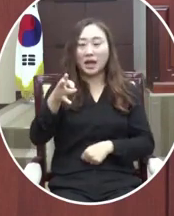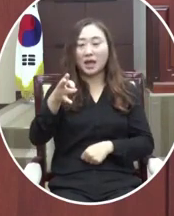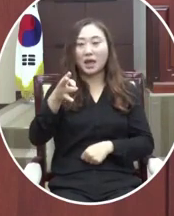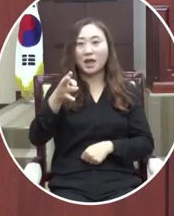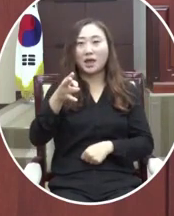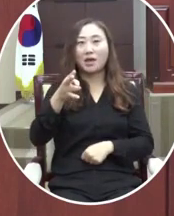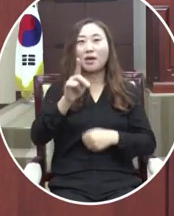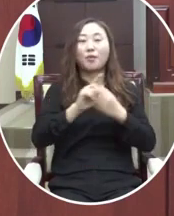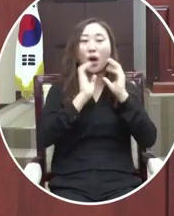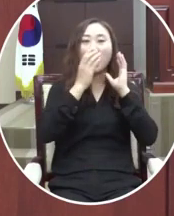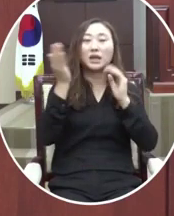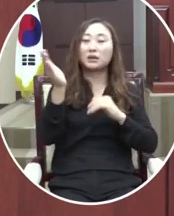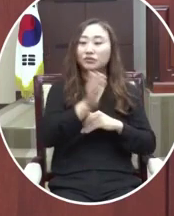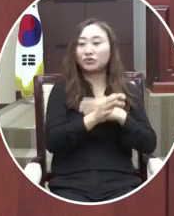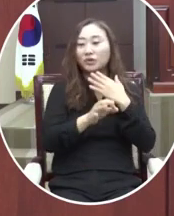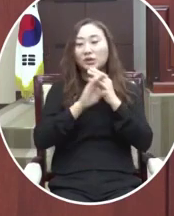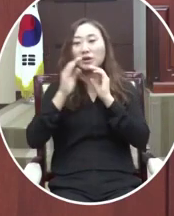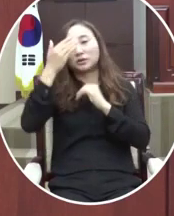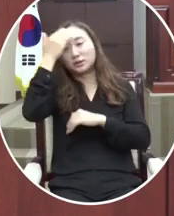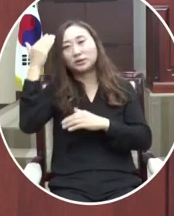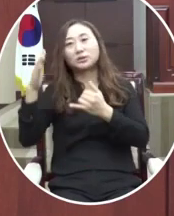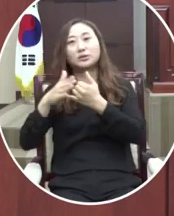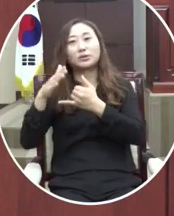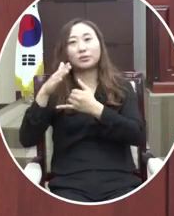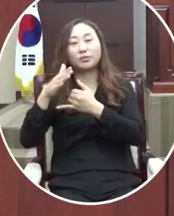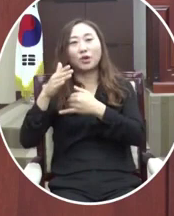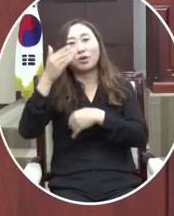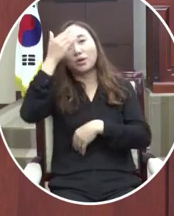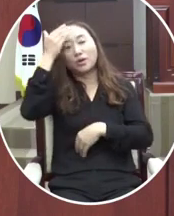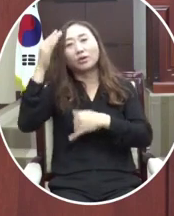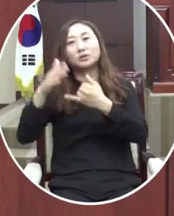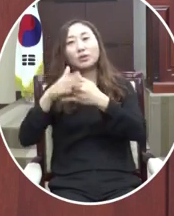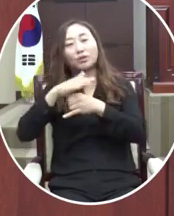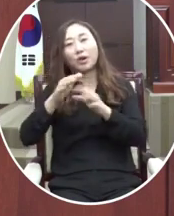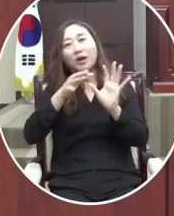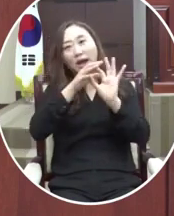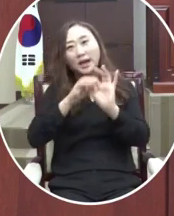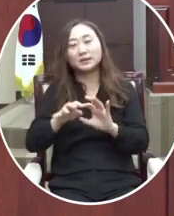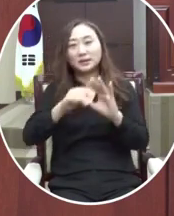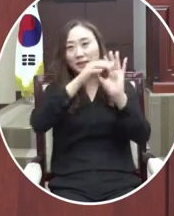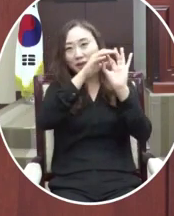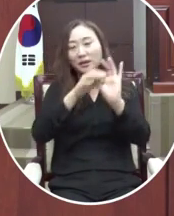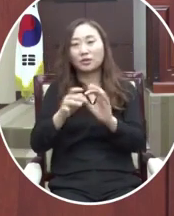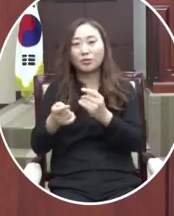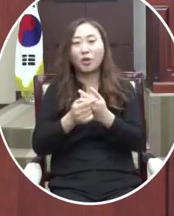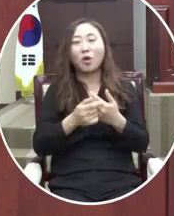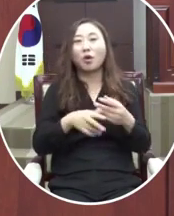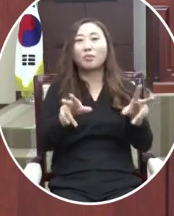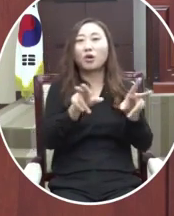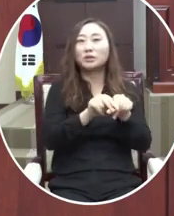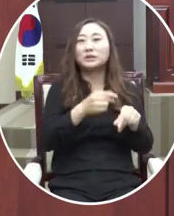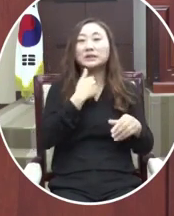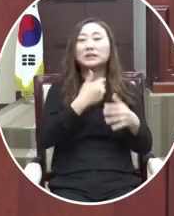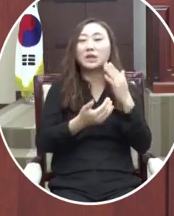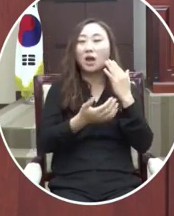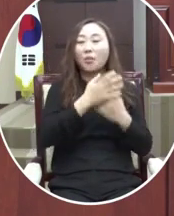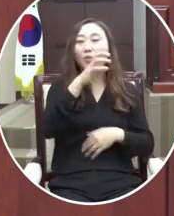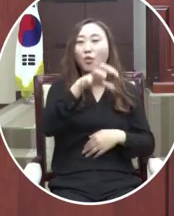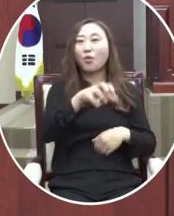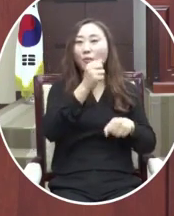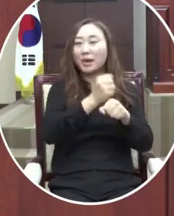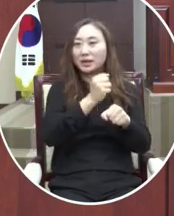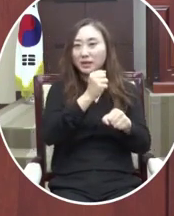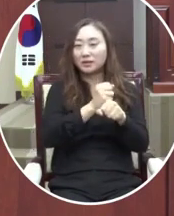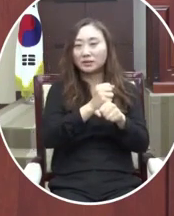부지에 영유아부터 아동 청소년까지 이색 레포츠를 즐길 수 있는 복합 체험 시설 점프 권리